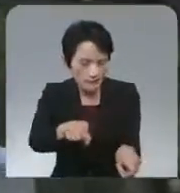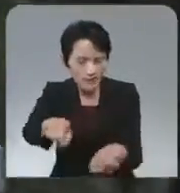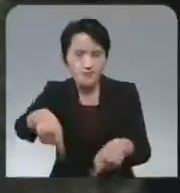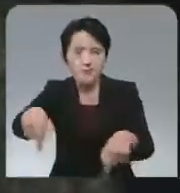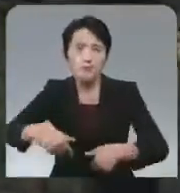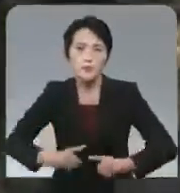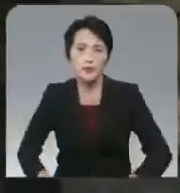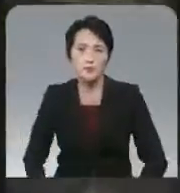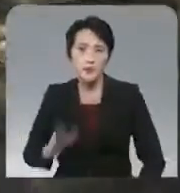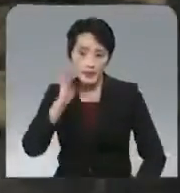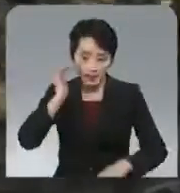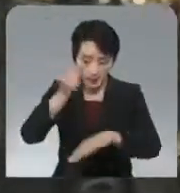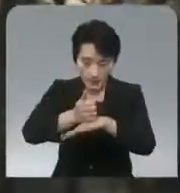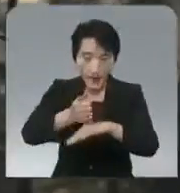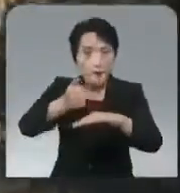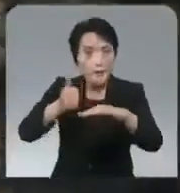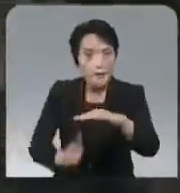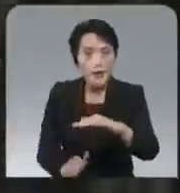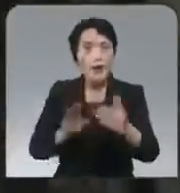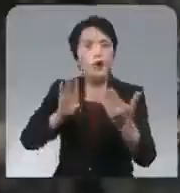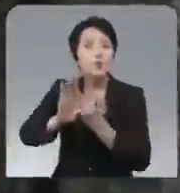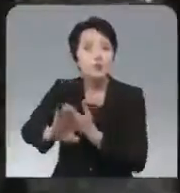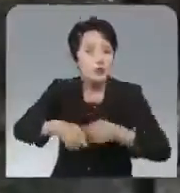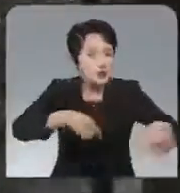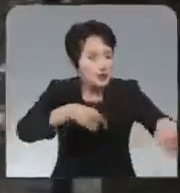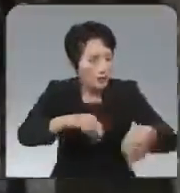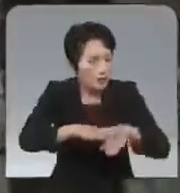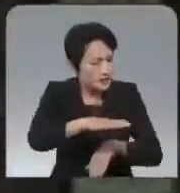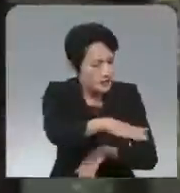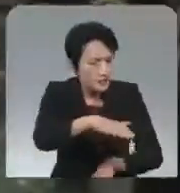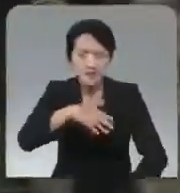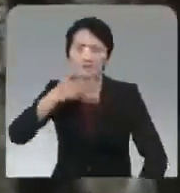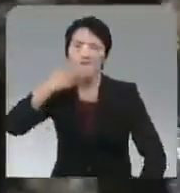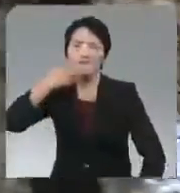策。文在寅重申了卸任后不参政的意愿，